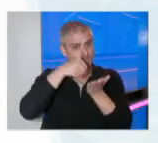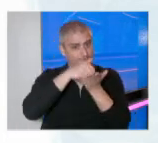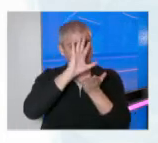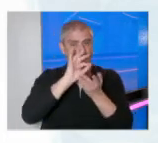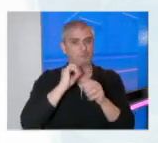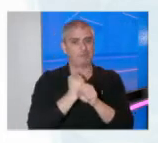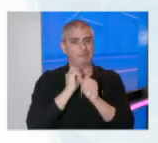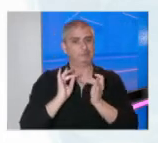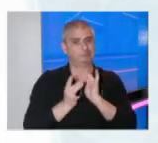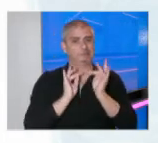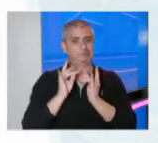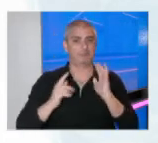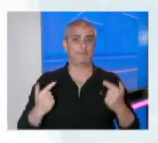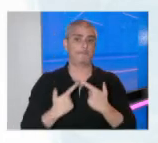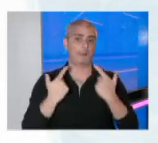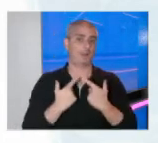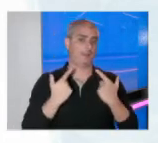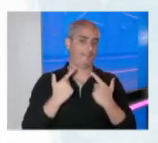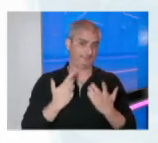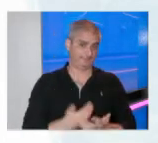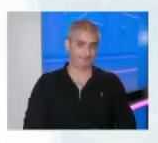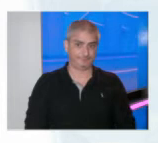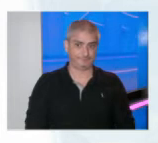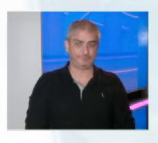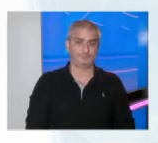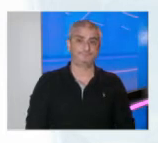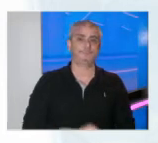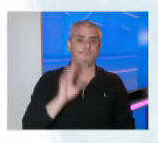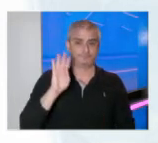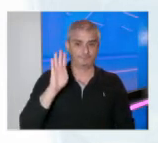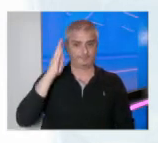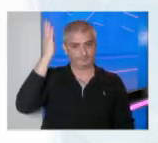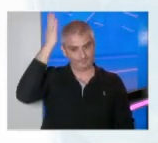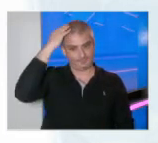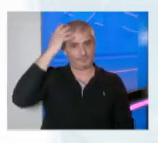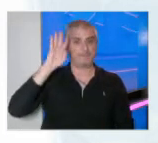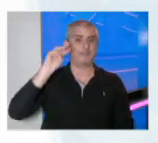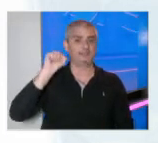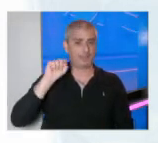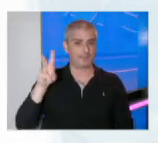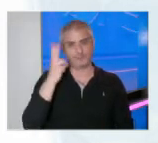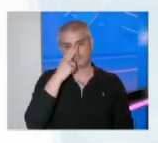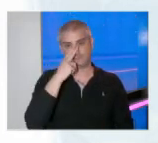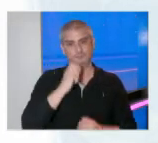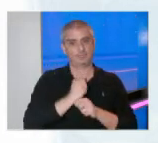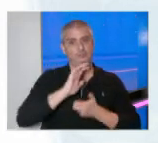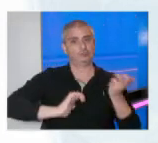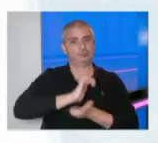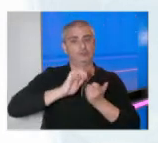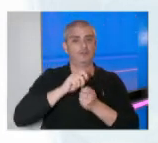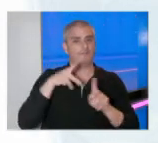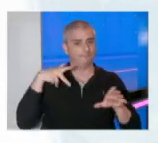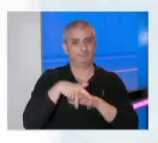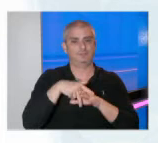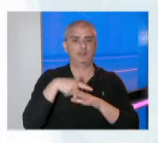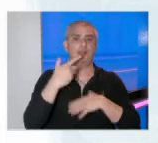החודשים, צריך לומר, להסתלקות טראמפ כדי לחרחר מלחמה. נתניהו, טראמפ ובן סלמן מנסים להעביר את השטח